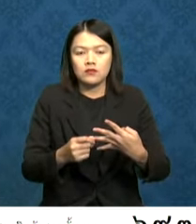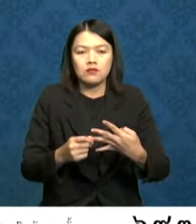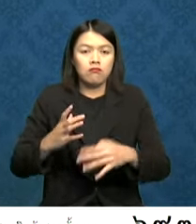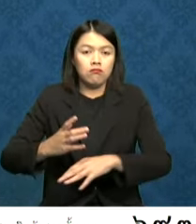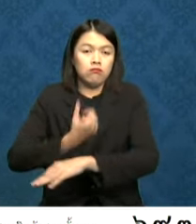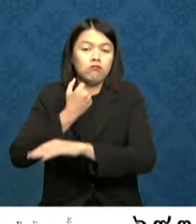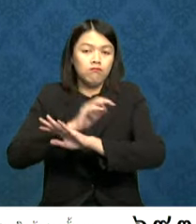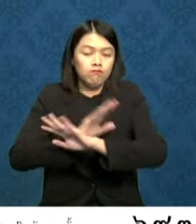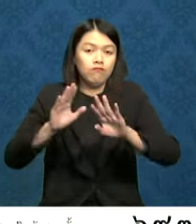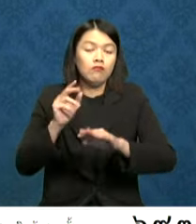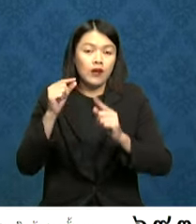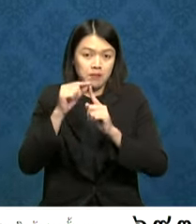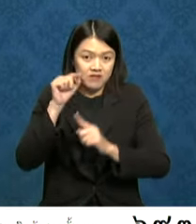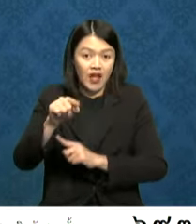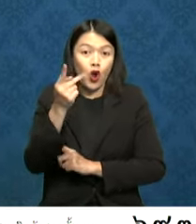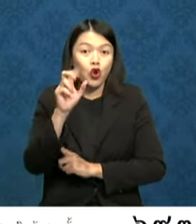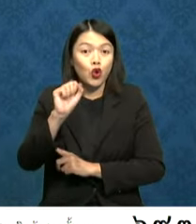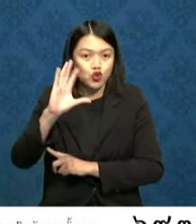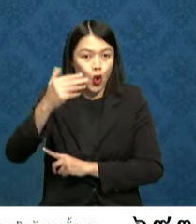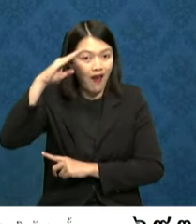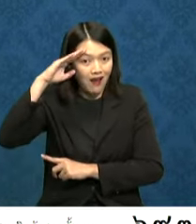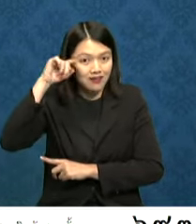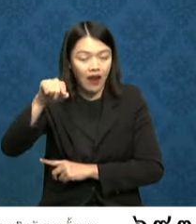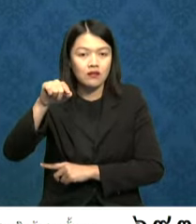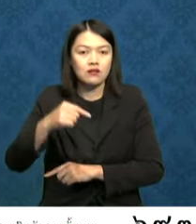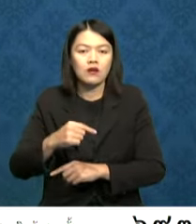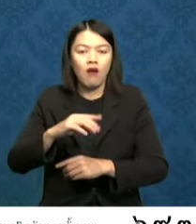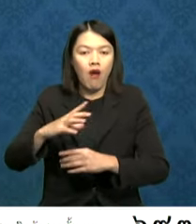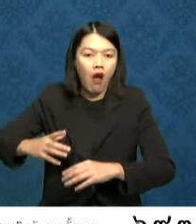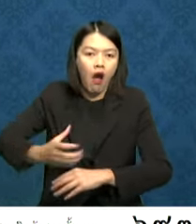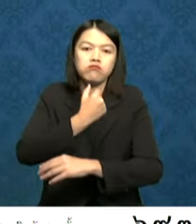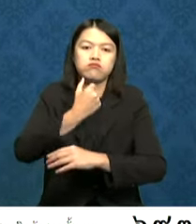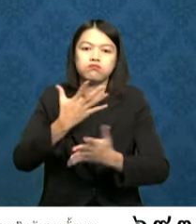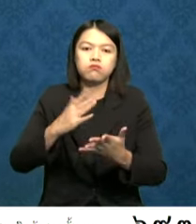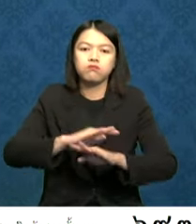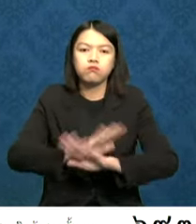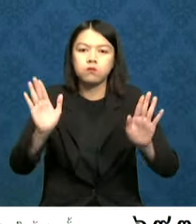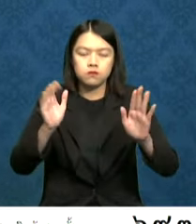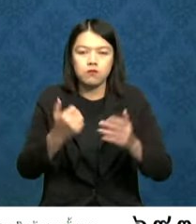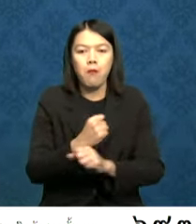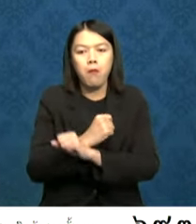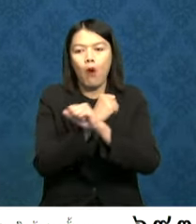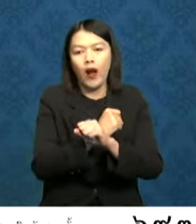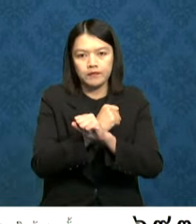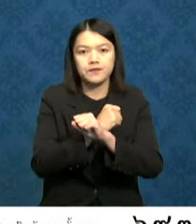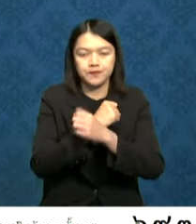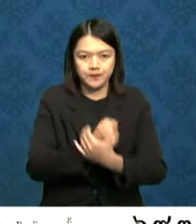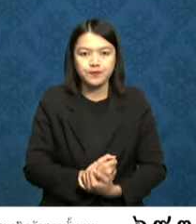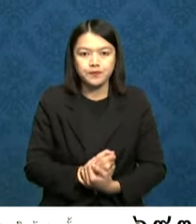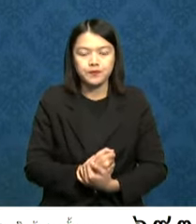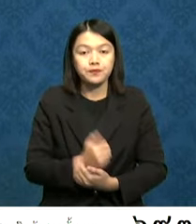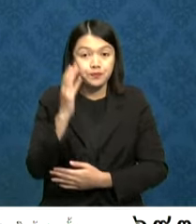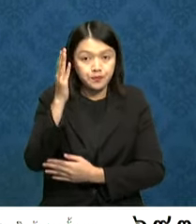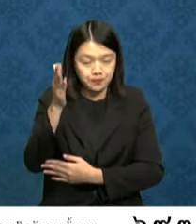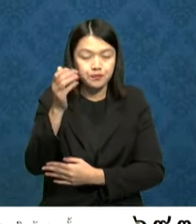โดยการยกเลิกคำสั่งคสชและการยุติวงจรอุบาทว์โดยการเสริมสร้างกลไกในการป้องกันการปฏิวัติรัฐประหาร